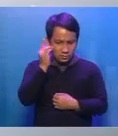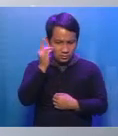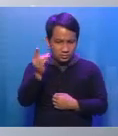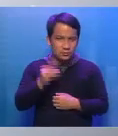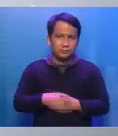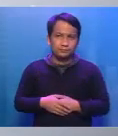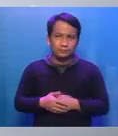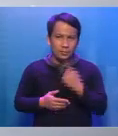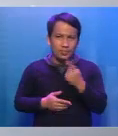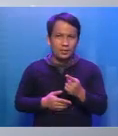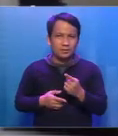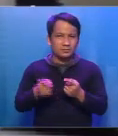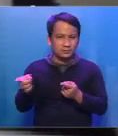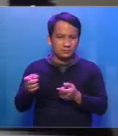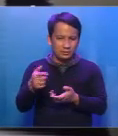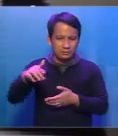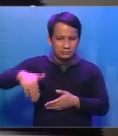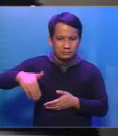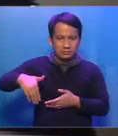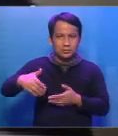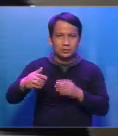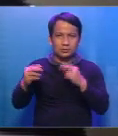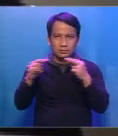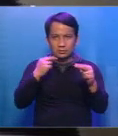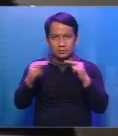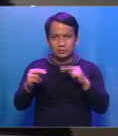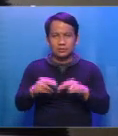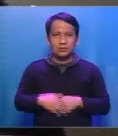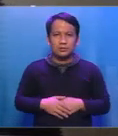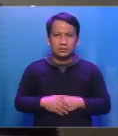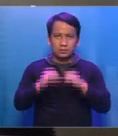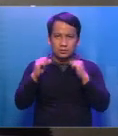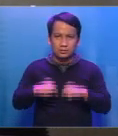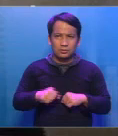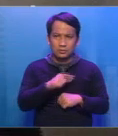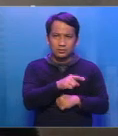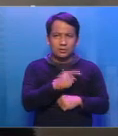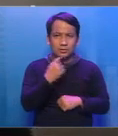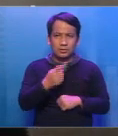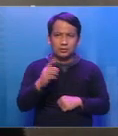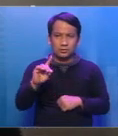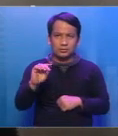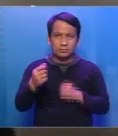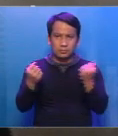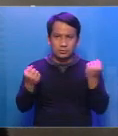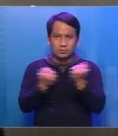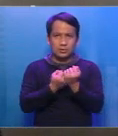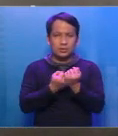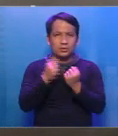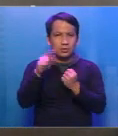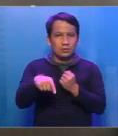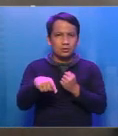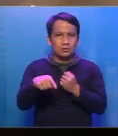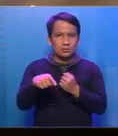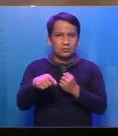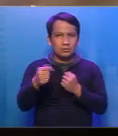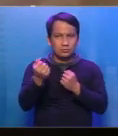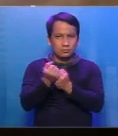Duque dahil sa umano'y delay sa vaccine negotiations, nanindigan ang kagawaran na suportado pa rin nila ang